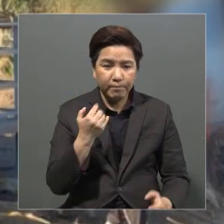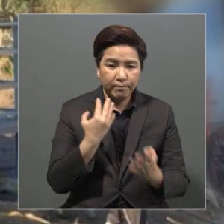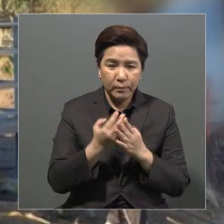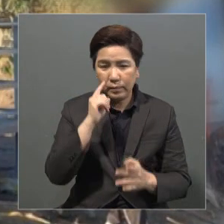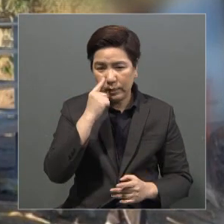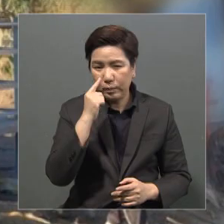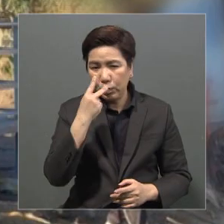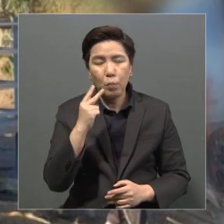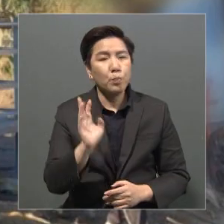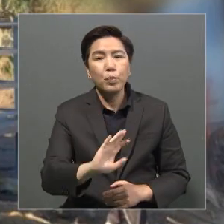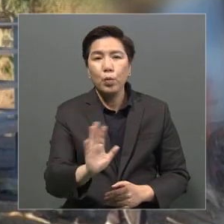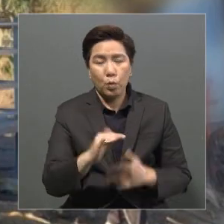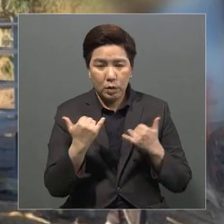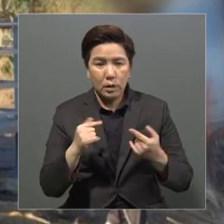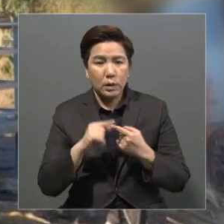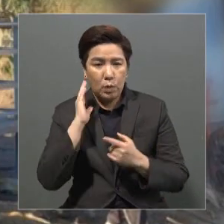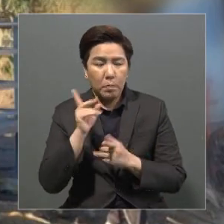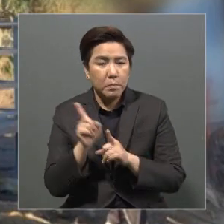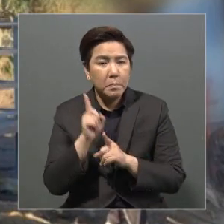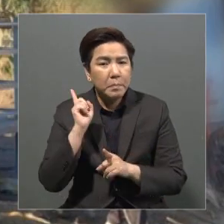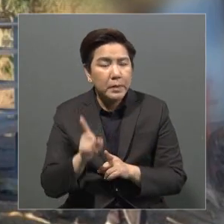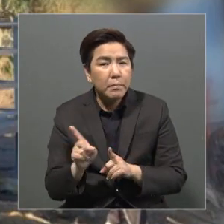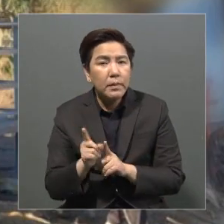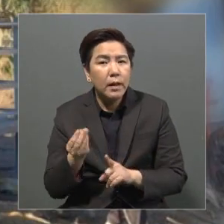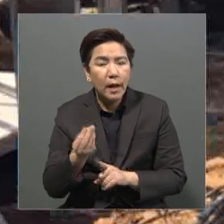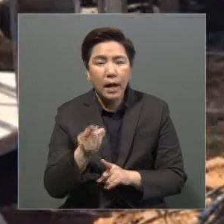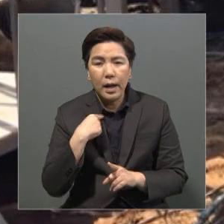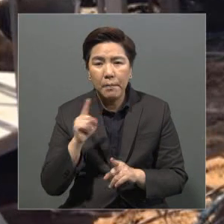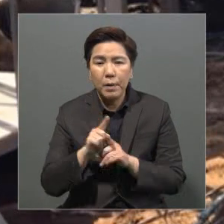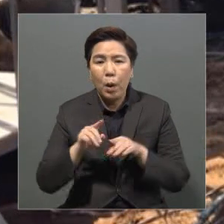กระทำผิดซ้ำอีกนอกจากนี้ก็ยังจะได้เป็นในส่วนของวันลดโทษตามมาด้วย